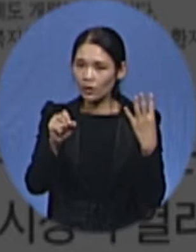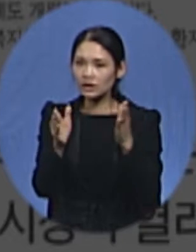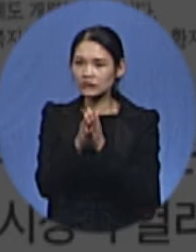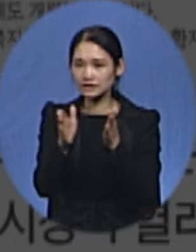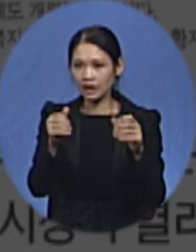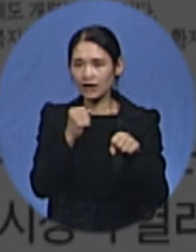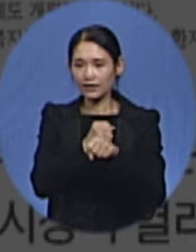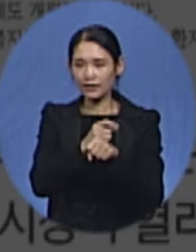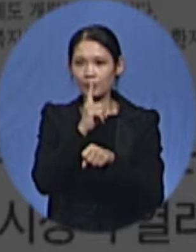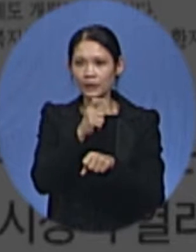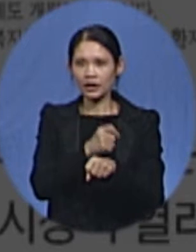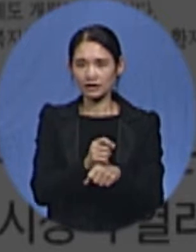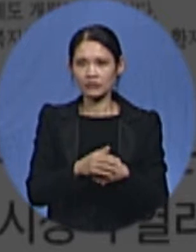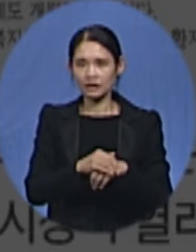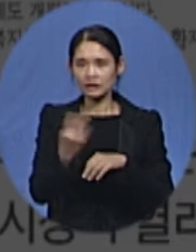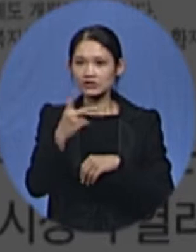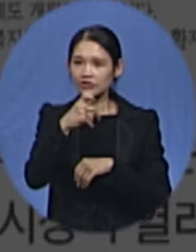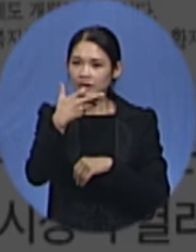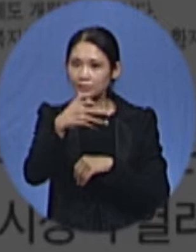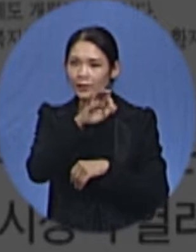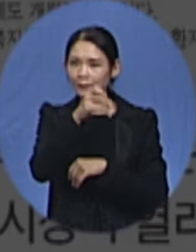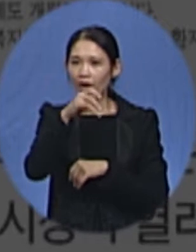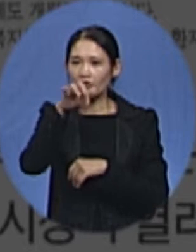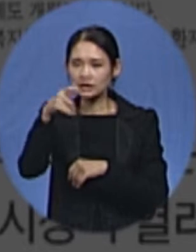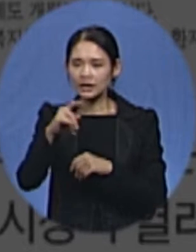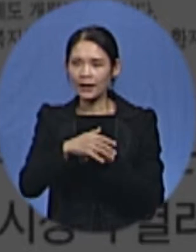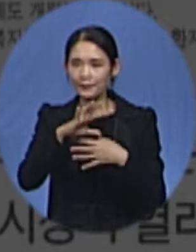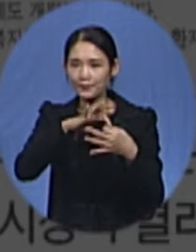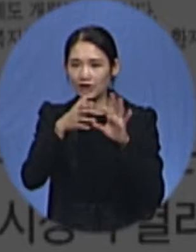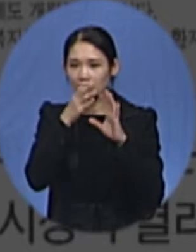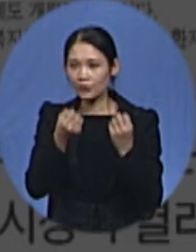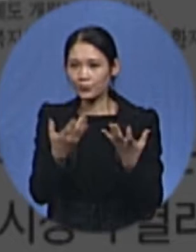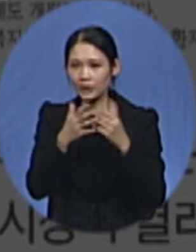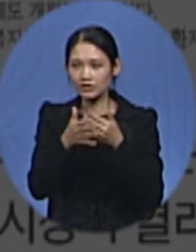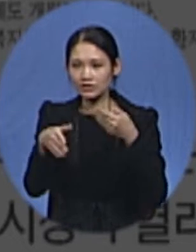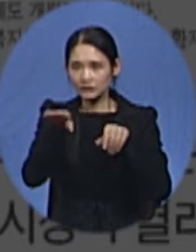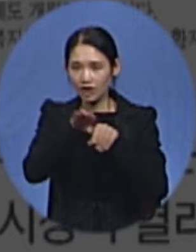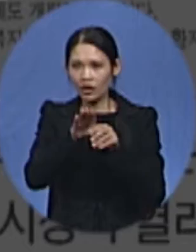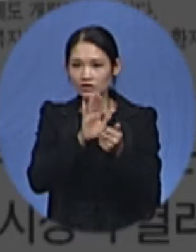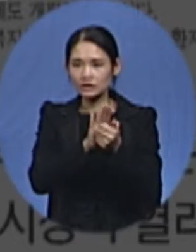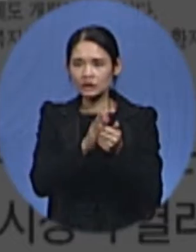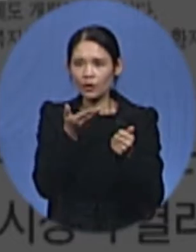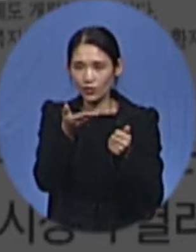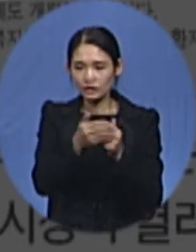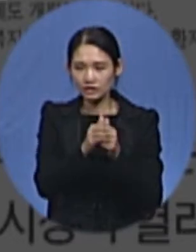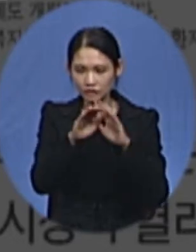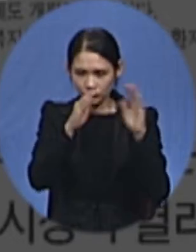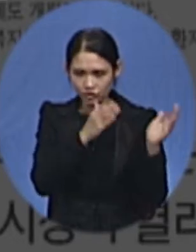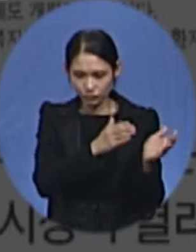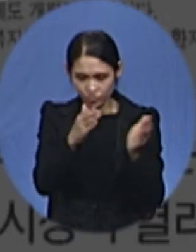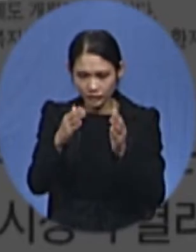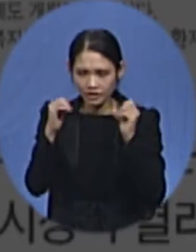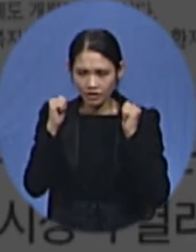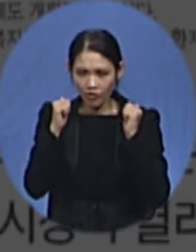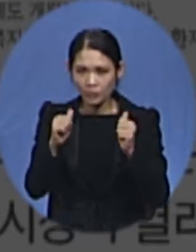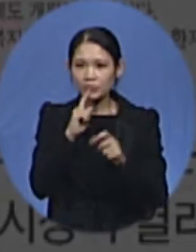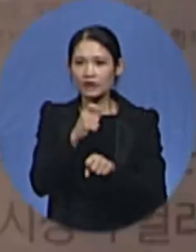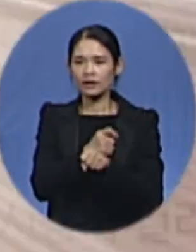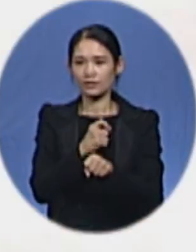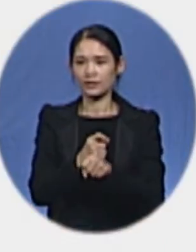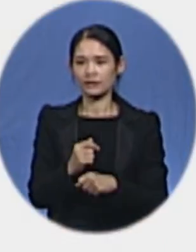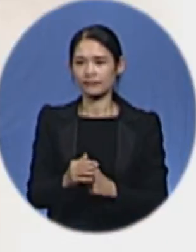예정입니다. 특히 2018 평창 패럴림픽 편의시설 설치 지원과 준비에도 만전을 기울인다는